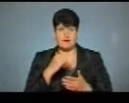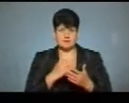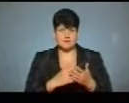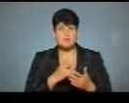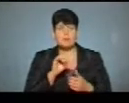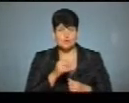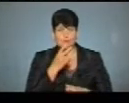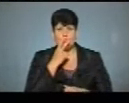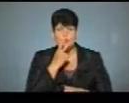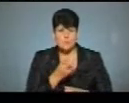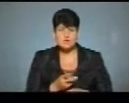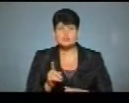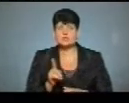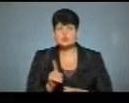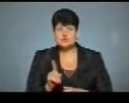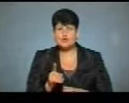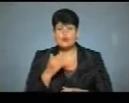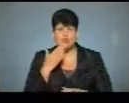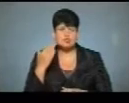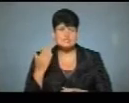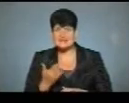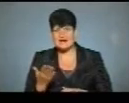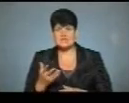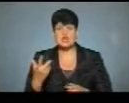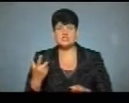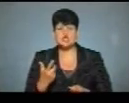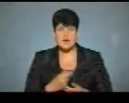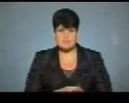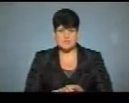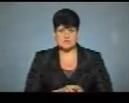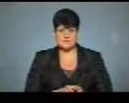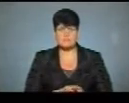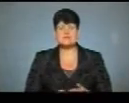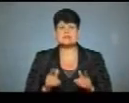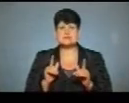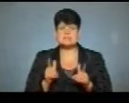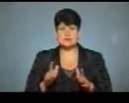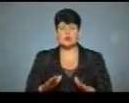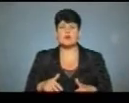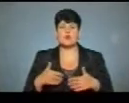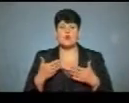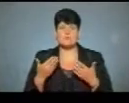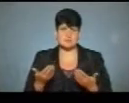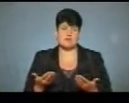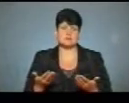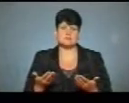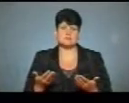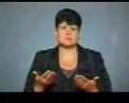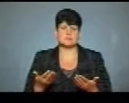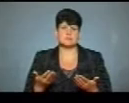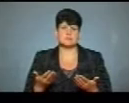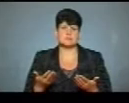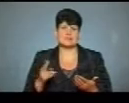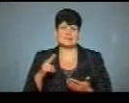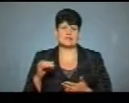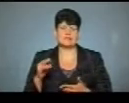можемо побачити, що останнє, в принципі, щеплення, згідно рекомендацій від